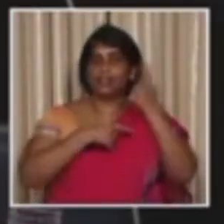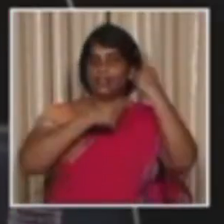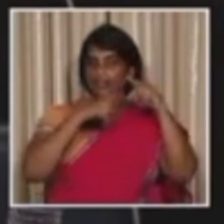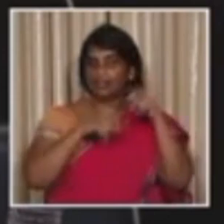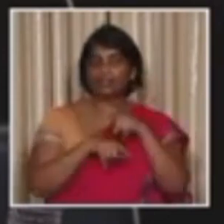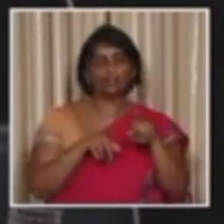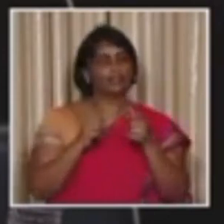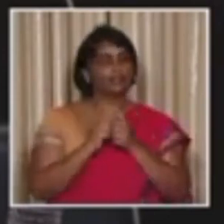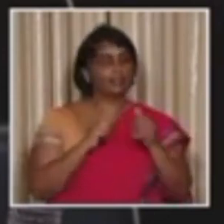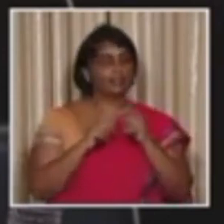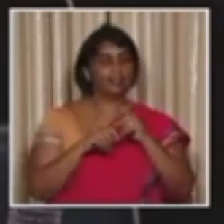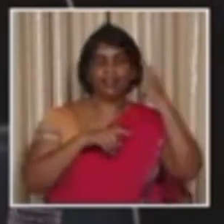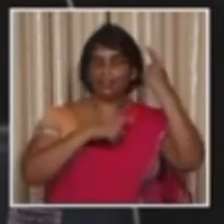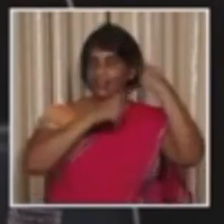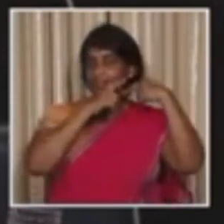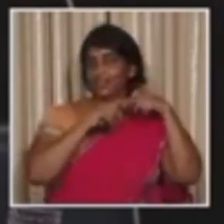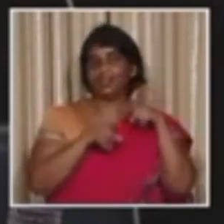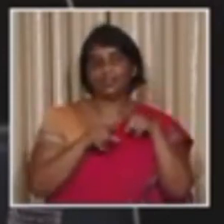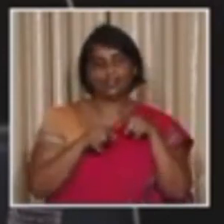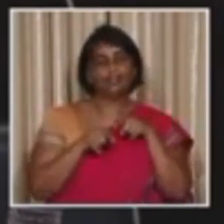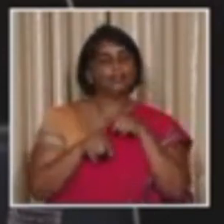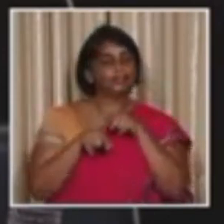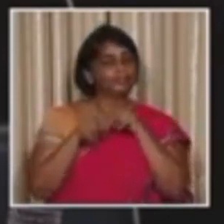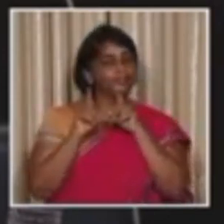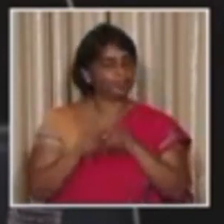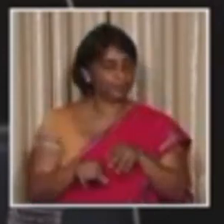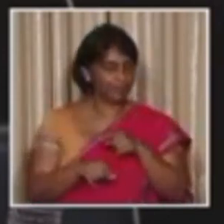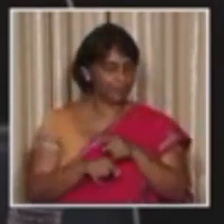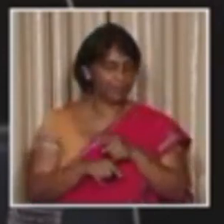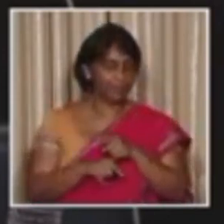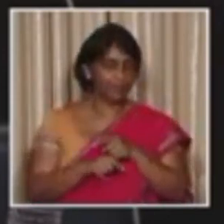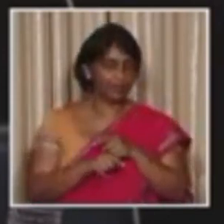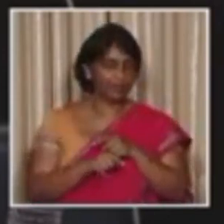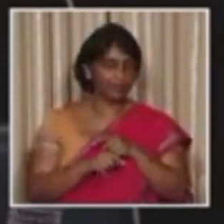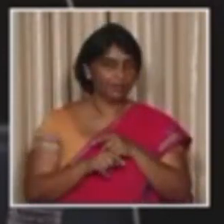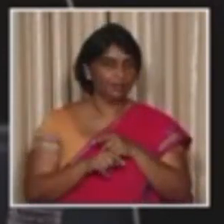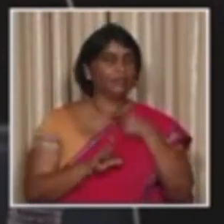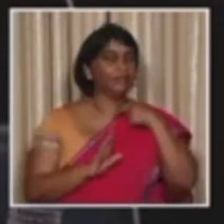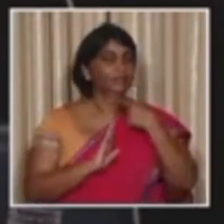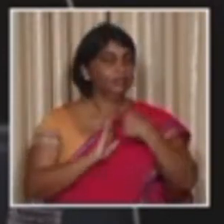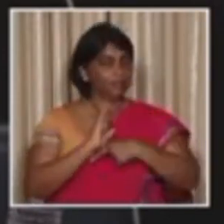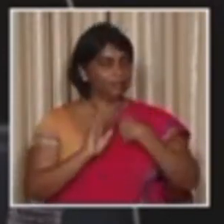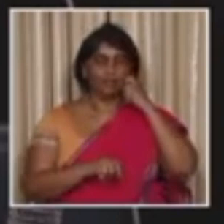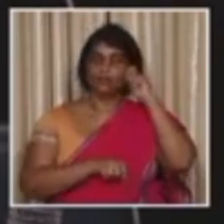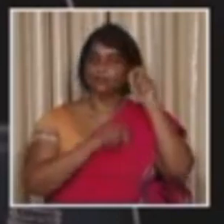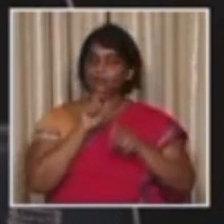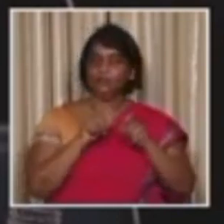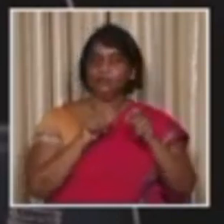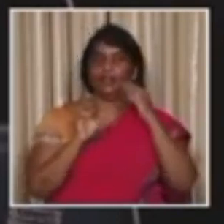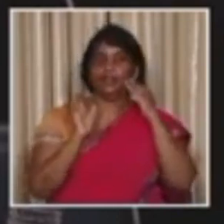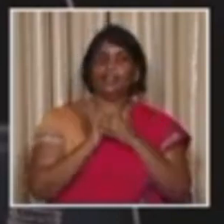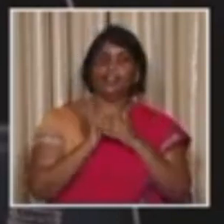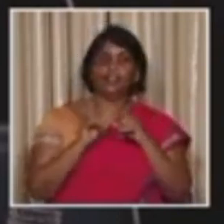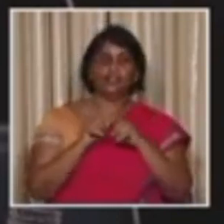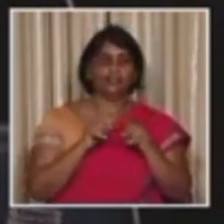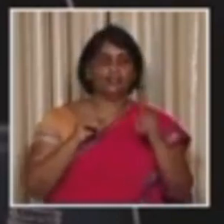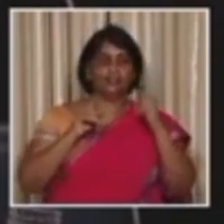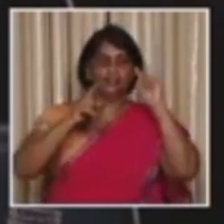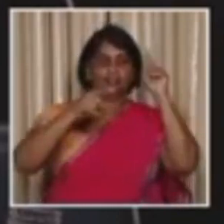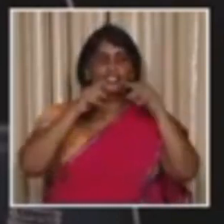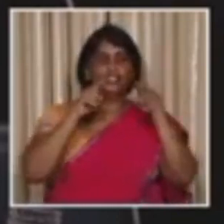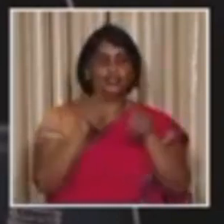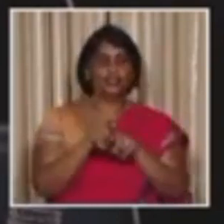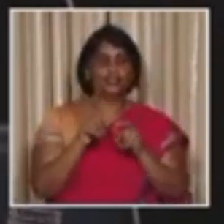அவர்களுக்கண்டு அவர்களுடைய நிலத்திலே வாழ்ந்து கொண்டிருந்த பொழுது இந்த இஸ்ரேலியர்கள் ஹிட்லரால்